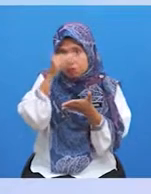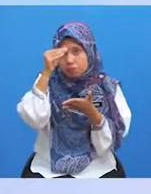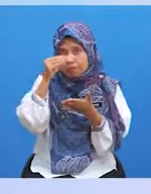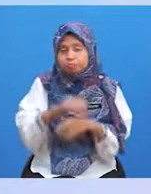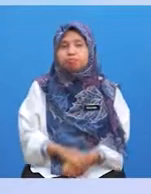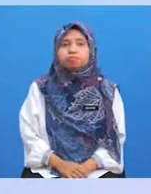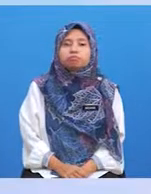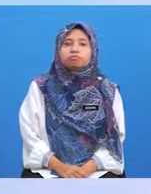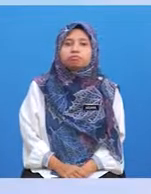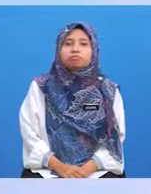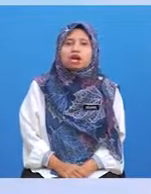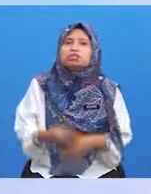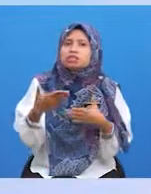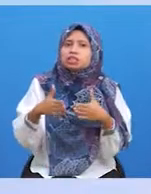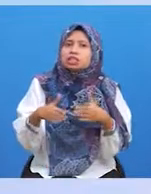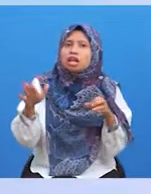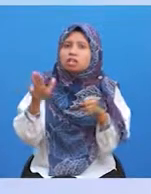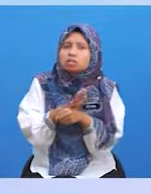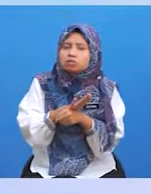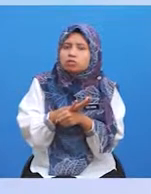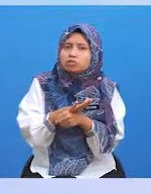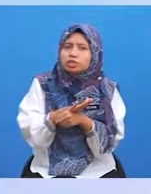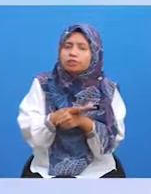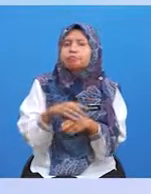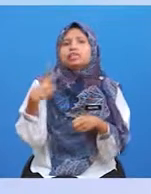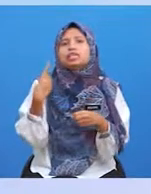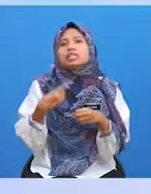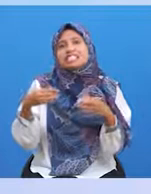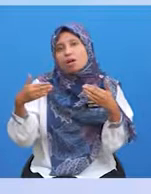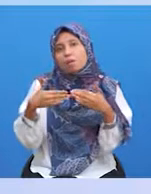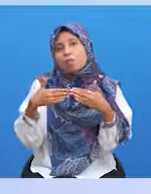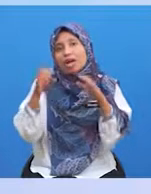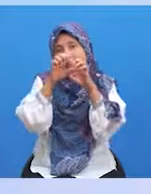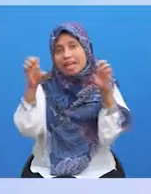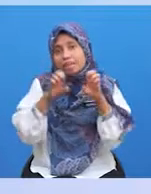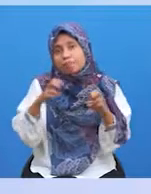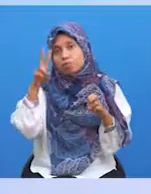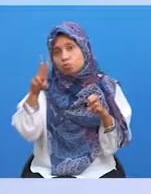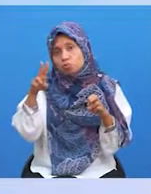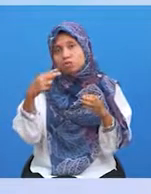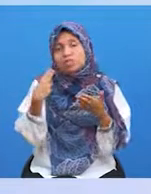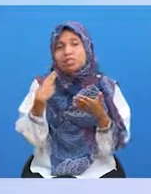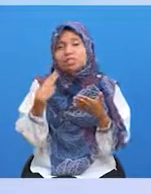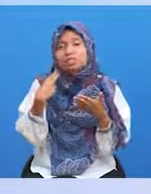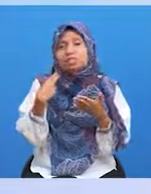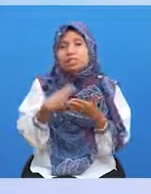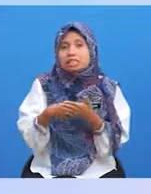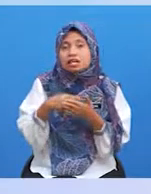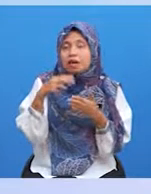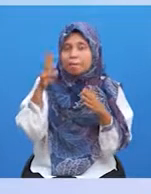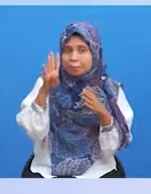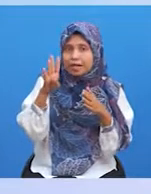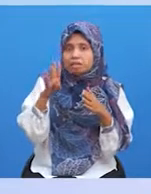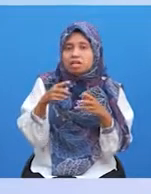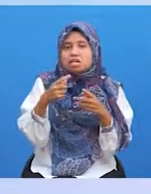Setelah sempurna elemen 1, kita sambung dengan elemen 2 hingga 4 sebagaimana yang